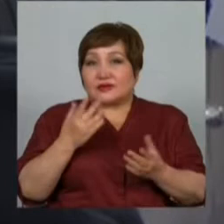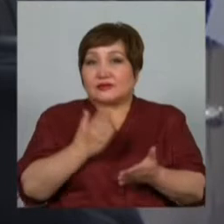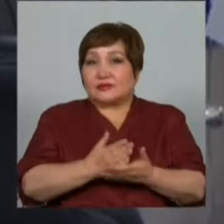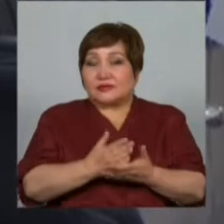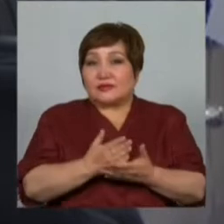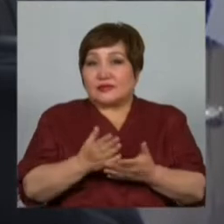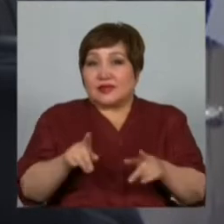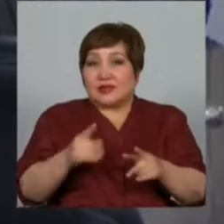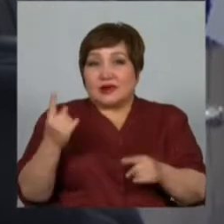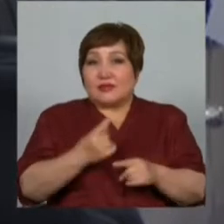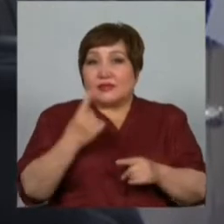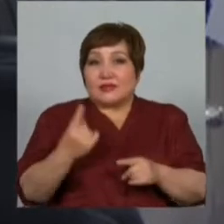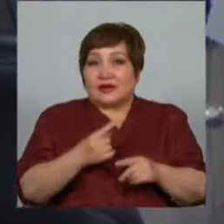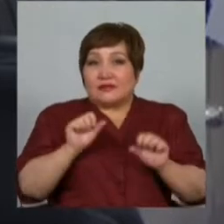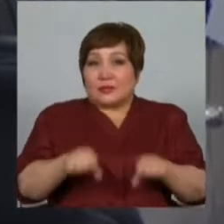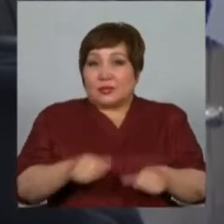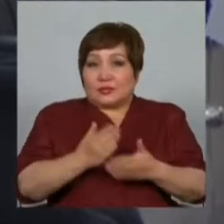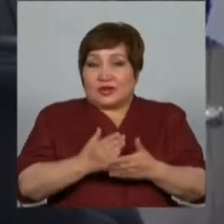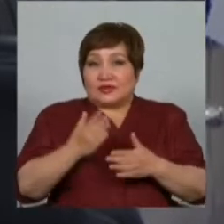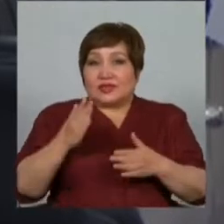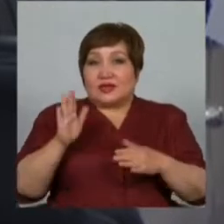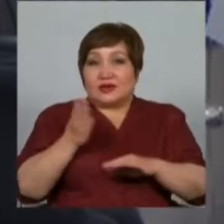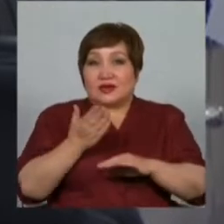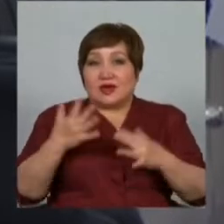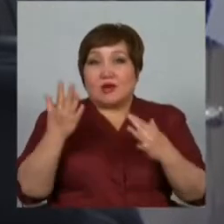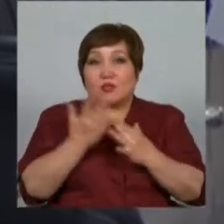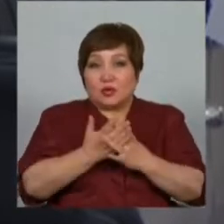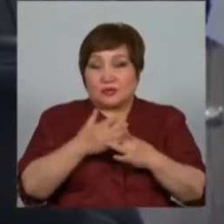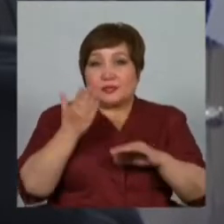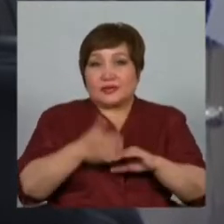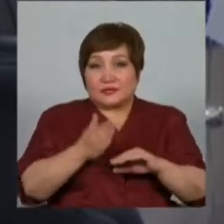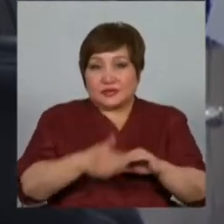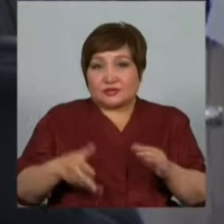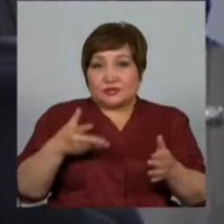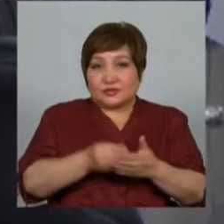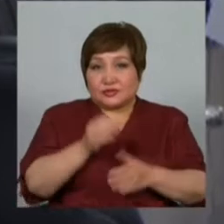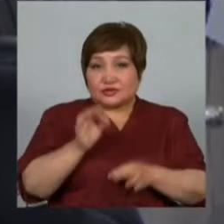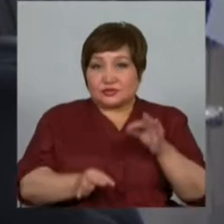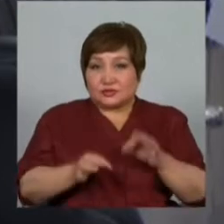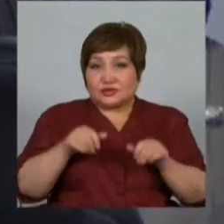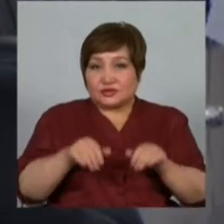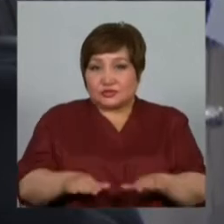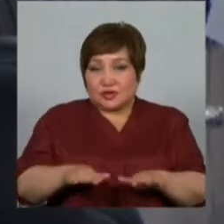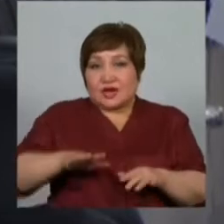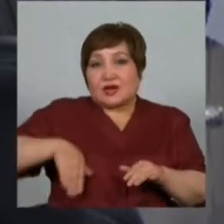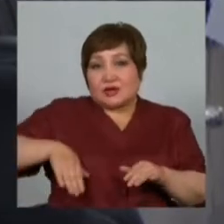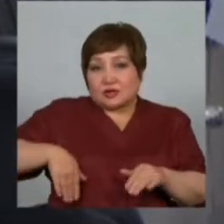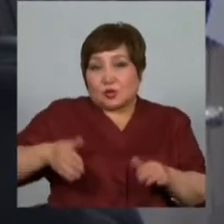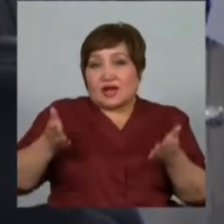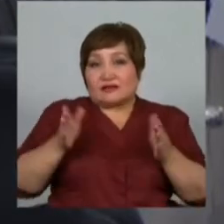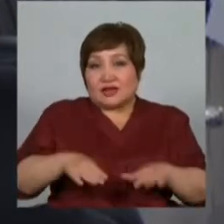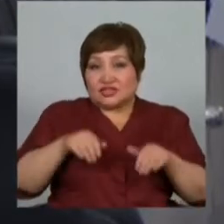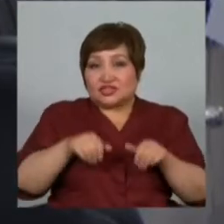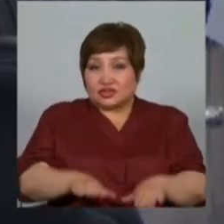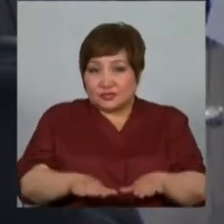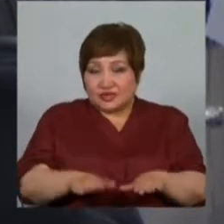Бір мүмкіндігі бар, яғни бөліп төлеуге және соттың шешімін орындауды кейінге қалдыруға. Оны тек қана